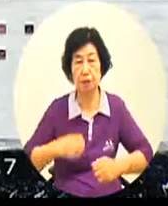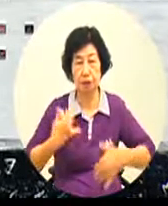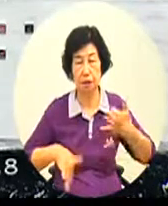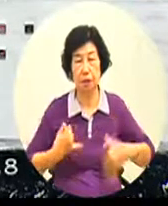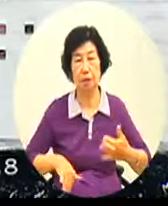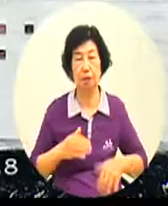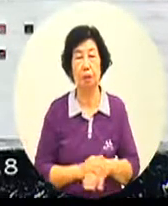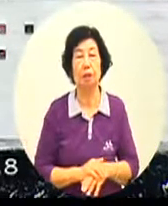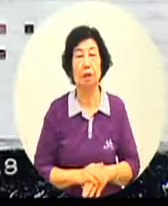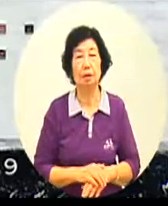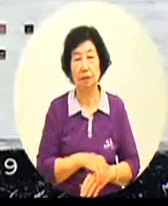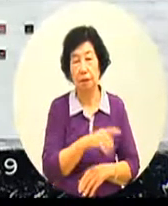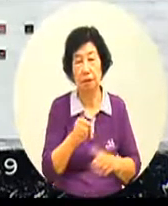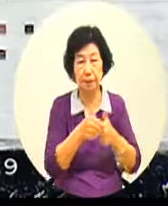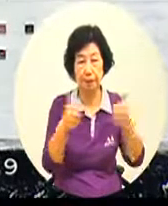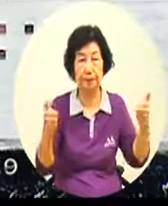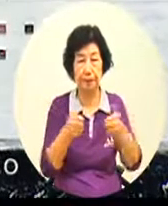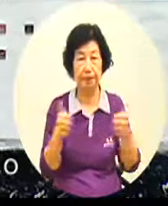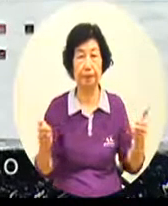如意，谢谢各位。